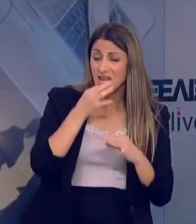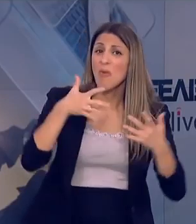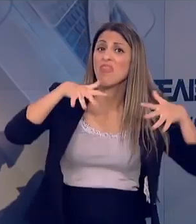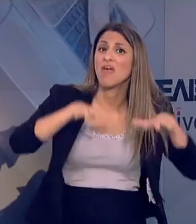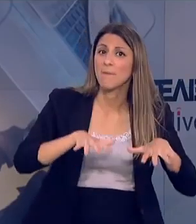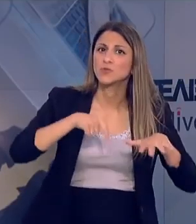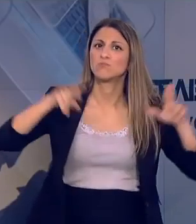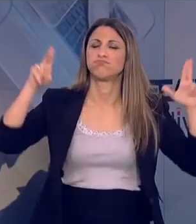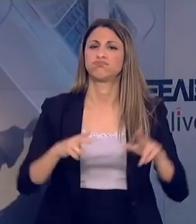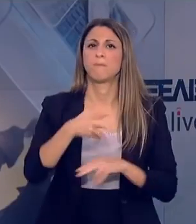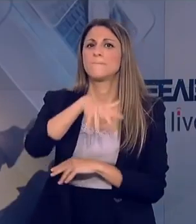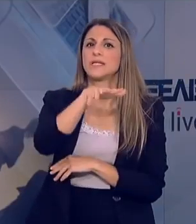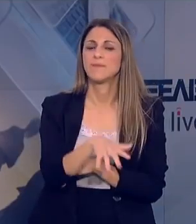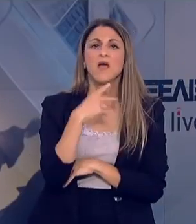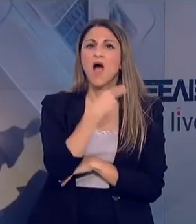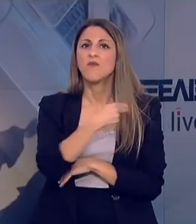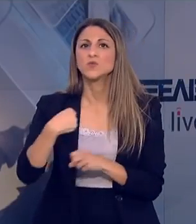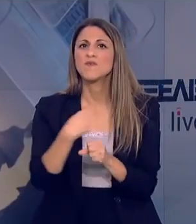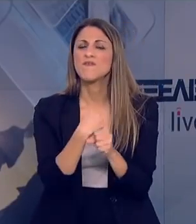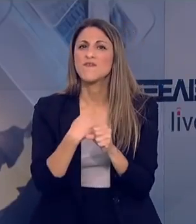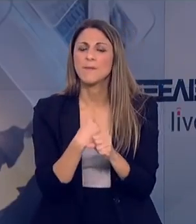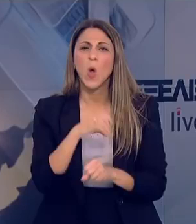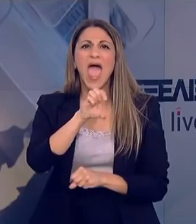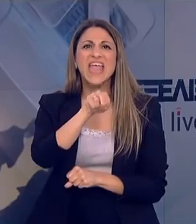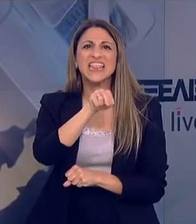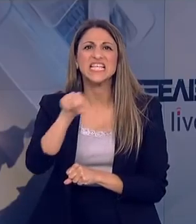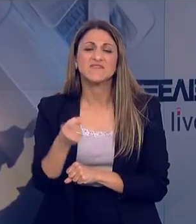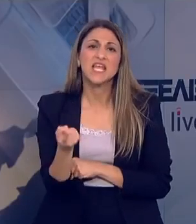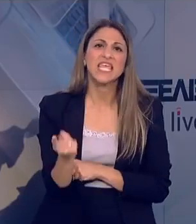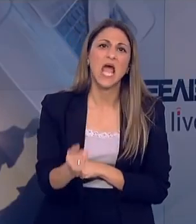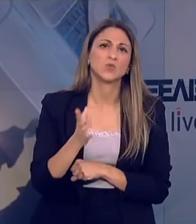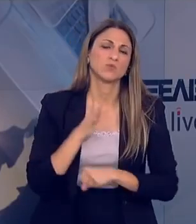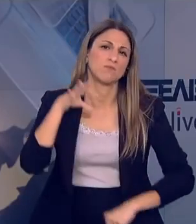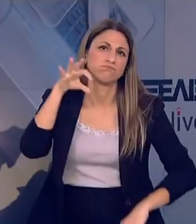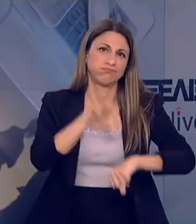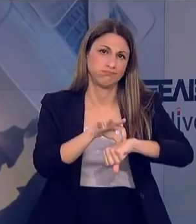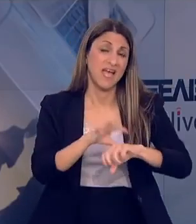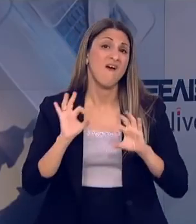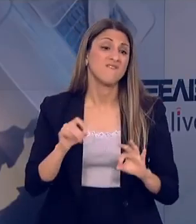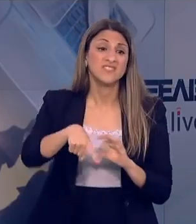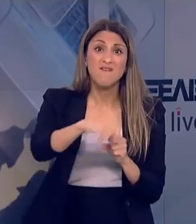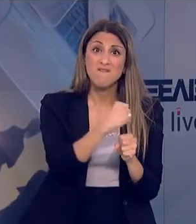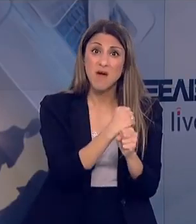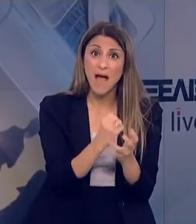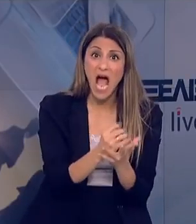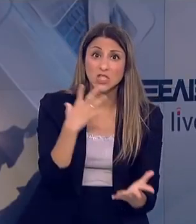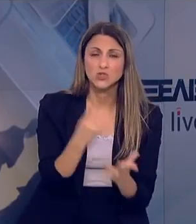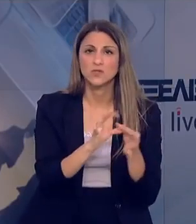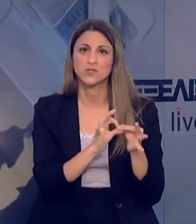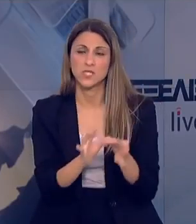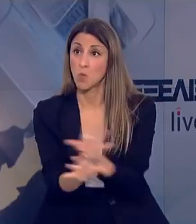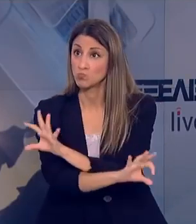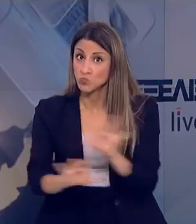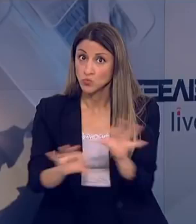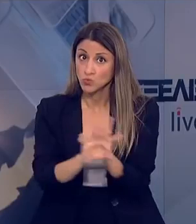δυνατότητα να χορηγηθεί το φάρμακο αυτό, η Remdesivir, και σε άλλους ασθενείς. Η αξιολόγηση βέβαια του φαρμάκου συνεχίζεται. Είναι ένα φάρμακο